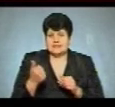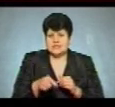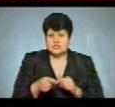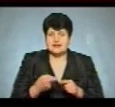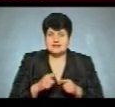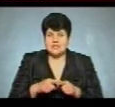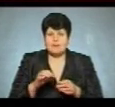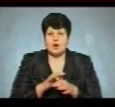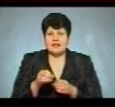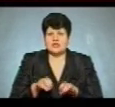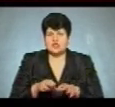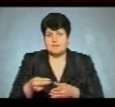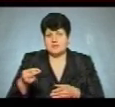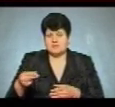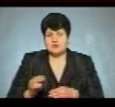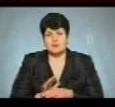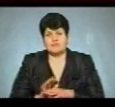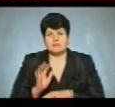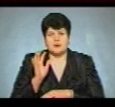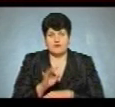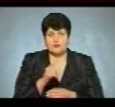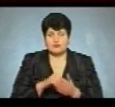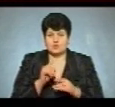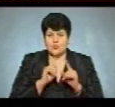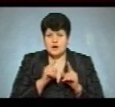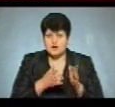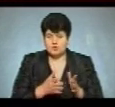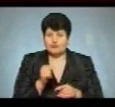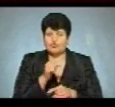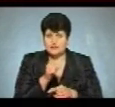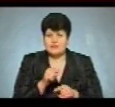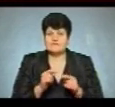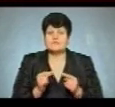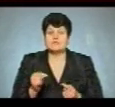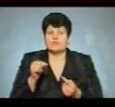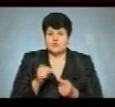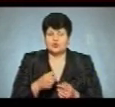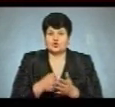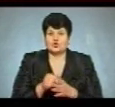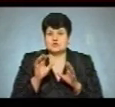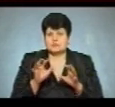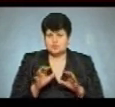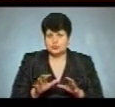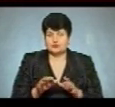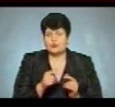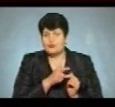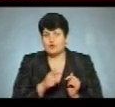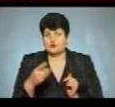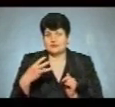рішення підпишемо і будемо направляти до міської ради. Вони, відповідно до чинного законодавства, протягом 30 днів мали би дати